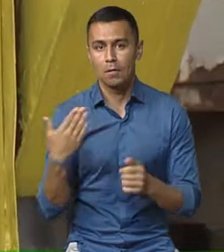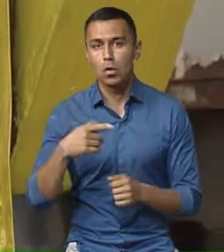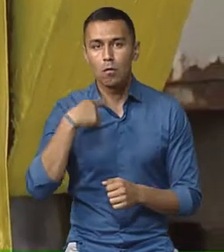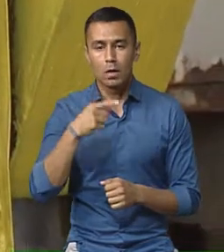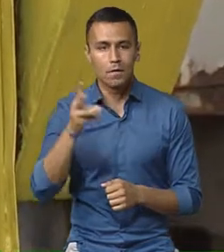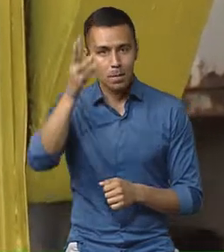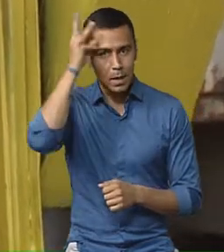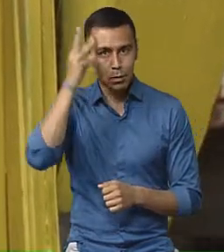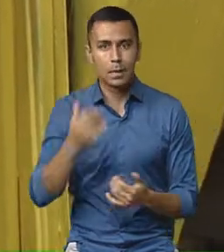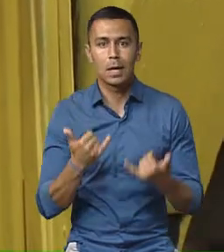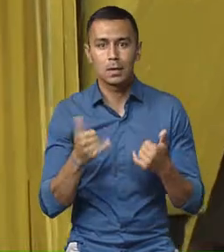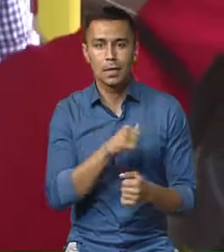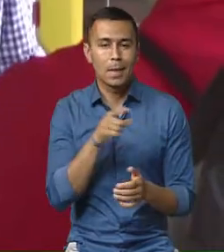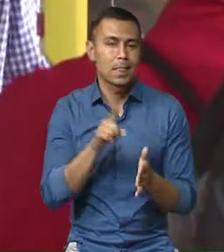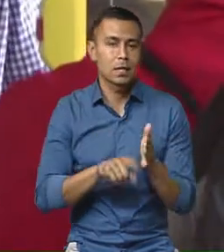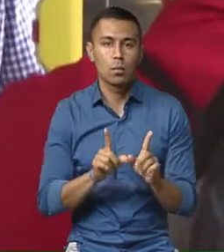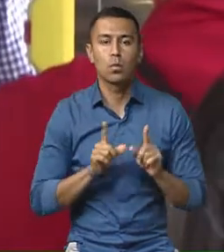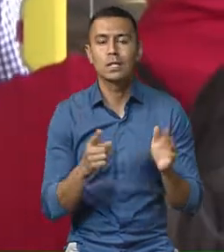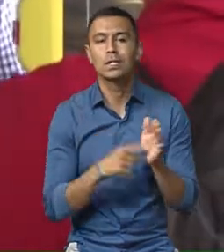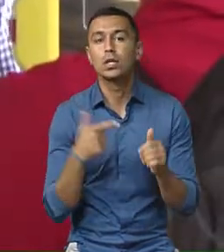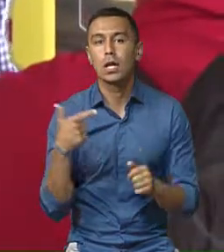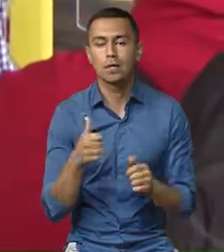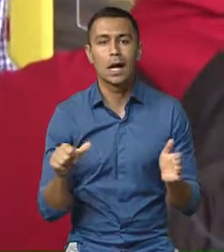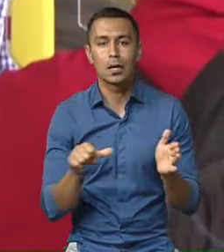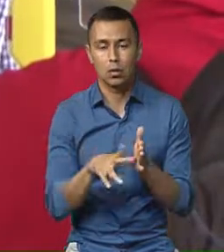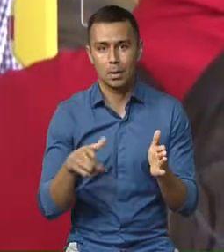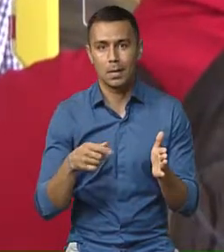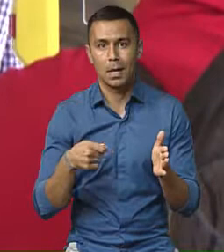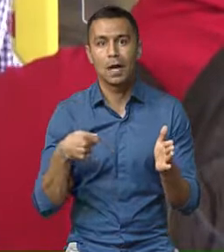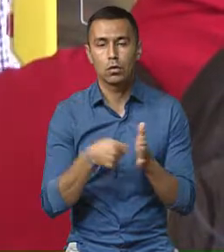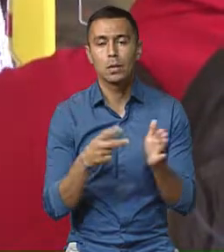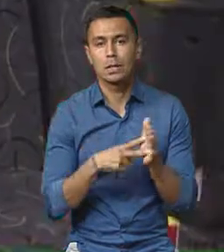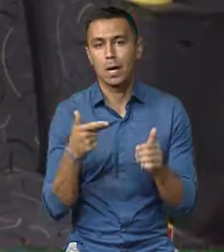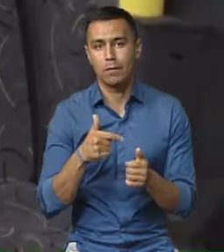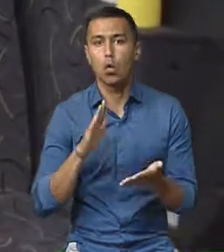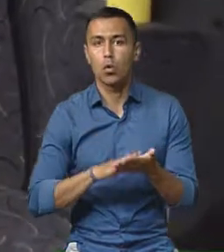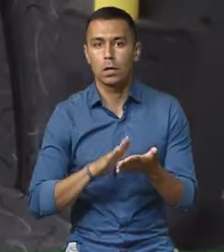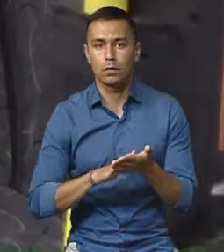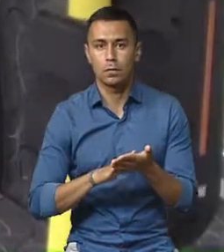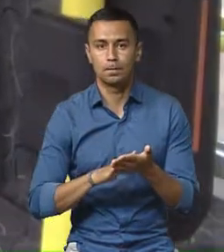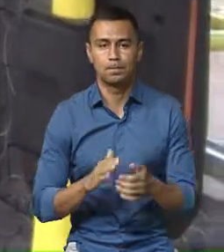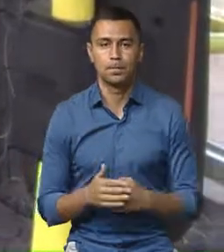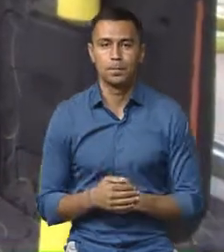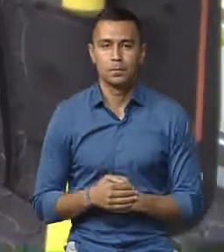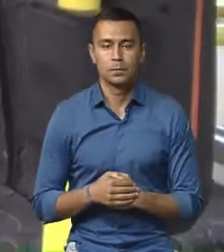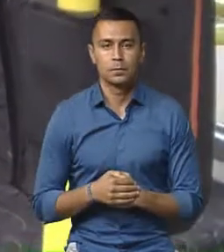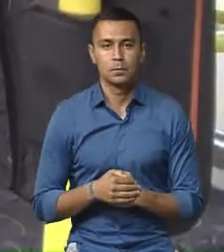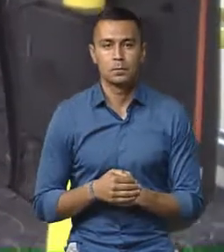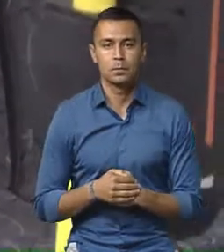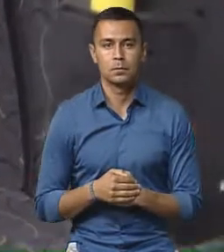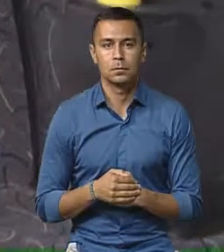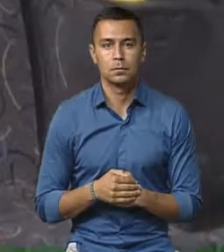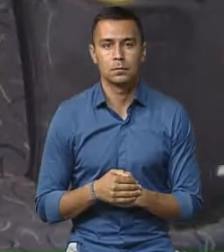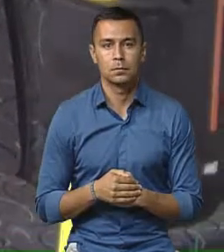у Хмельницькому наразі найдешевший проїзд – 6 гривень електронним квитком, 7 гривень готівкою. Світлана Поробок, Іван Мовчан. Новини на